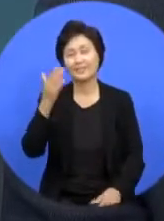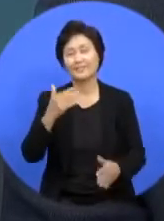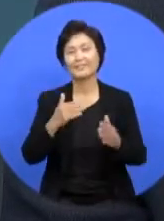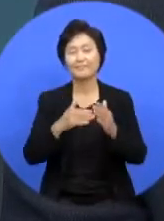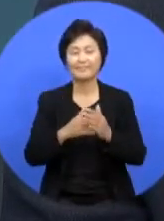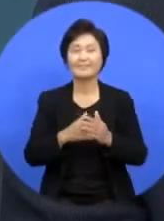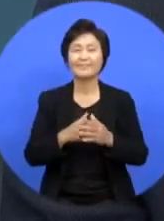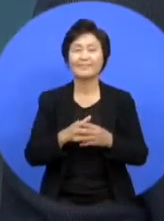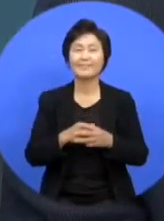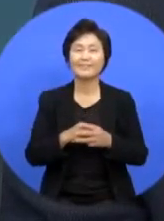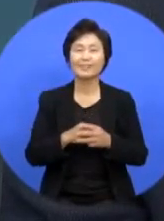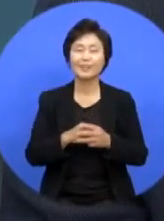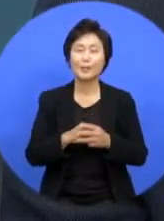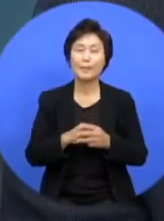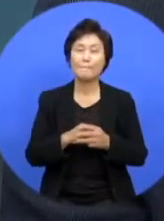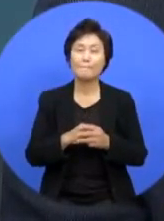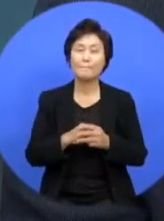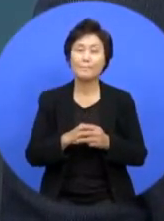오게 됐는데요.